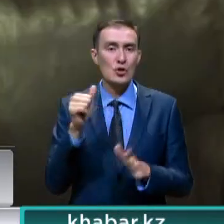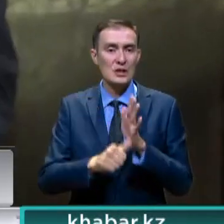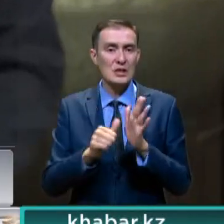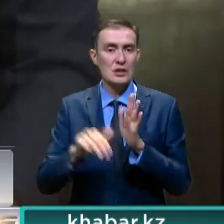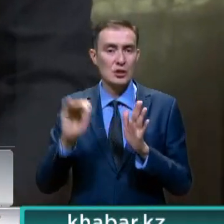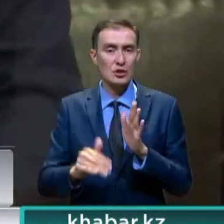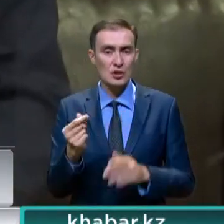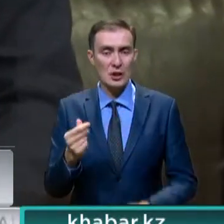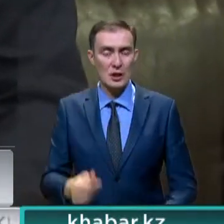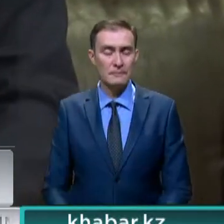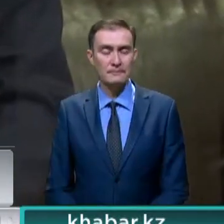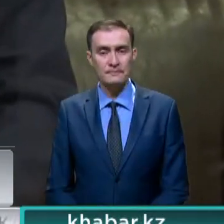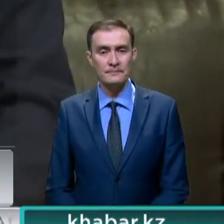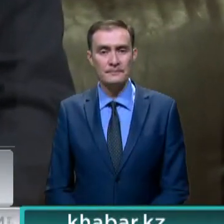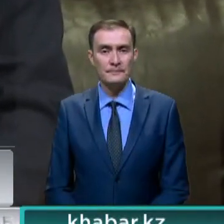тенге.